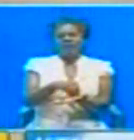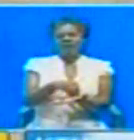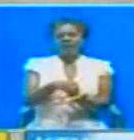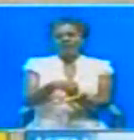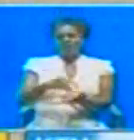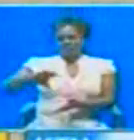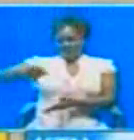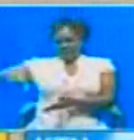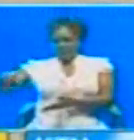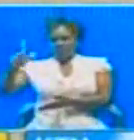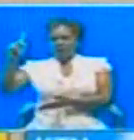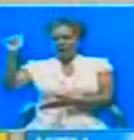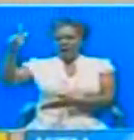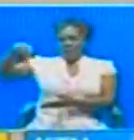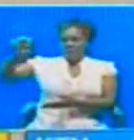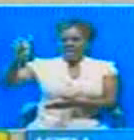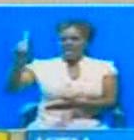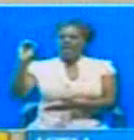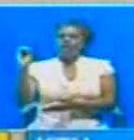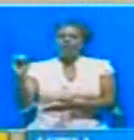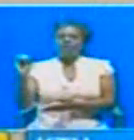Mji huu wa Kapedo ndio umekuwa mji wa